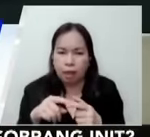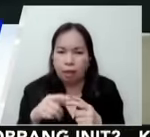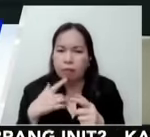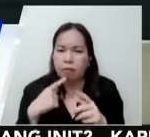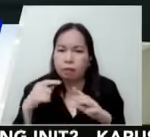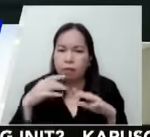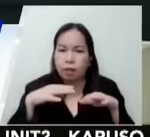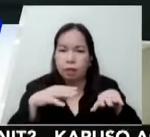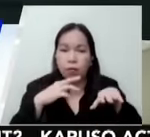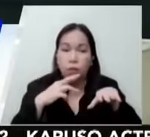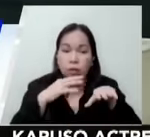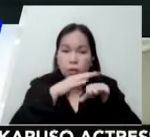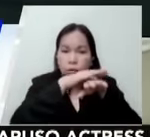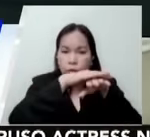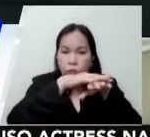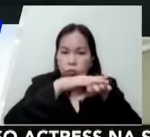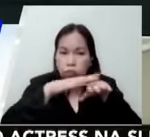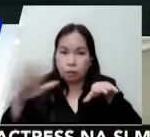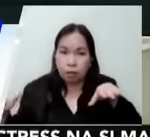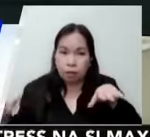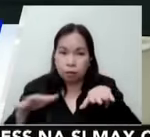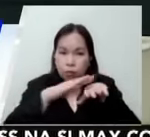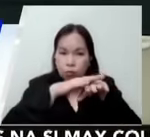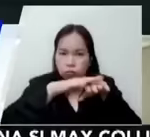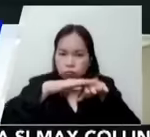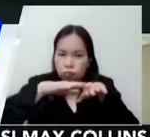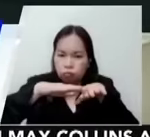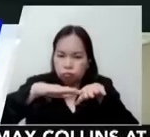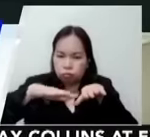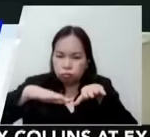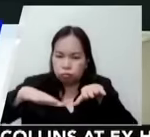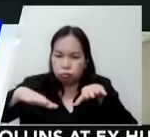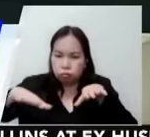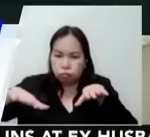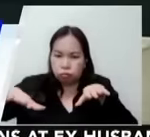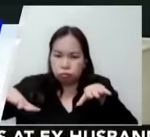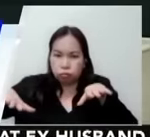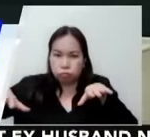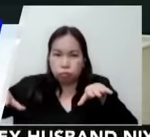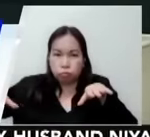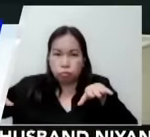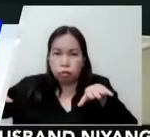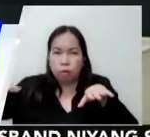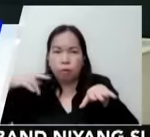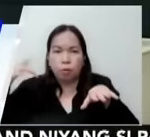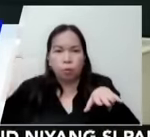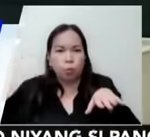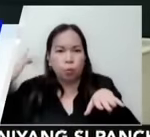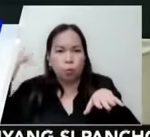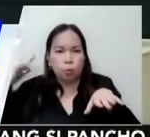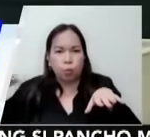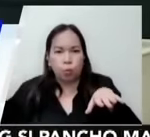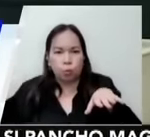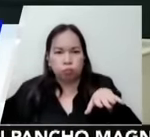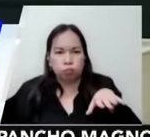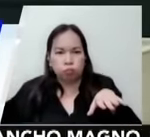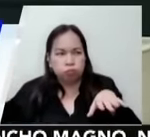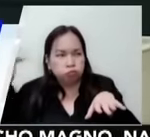level, and there is a roaring sound coming from the sea. Kung isa sa mga